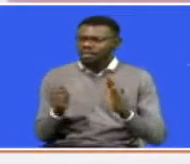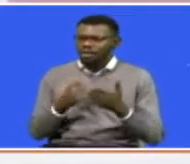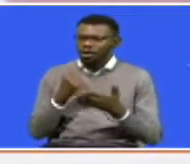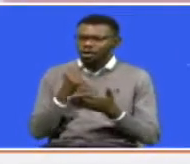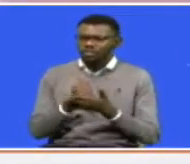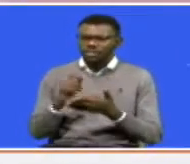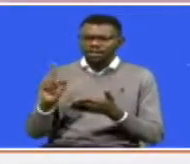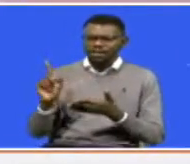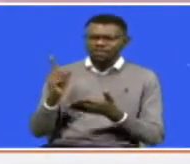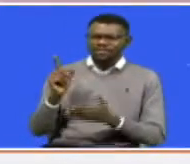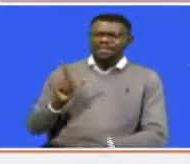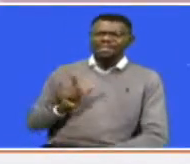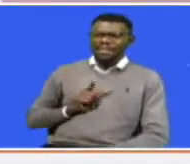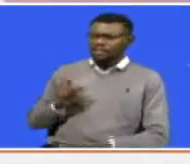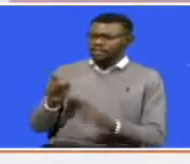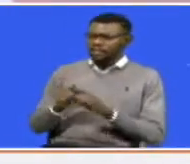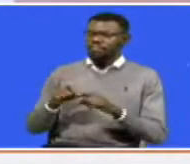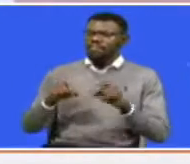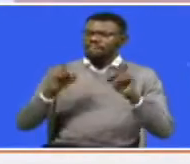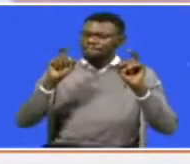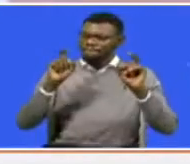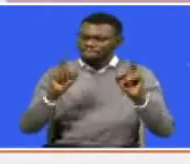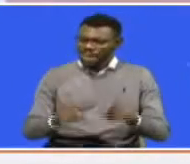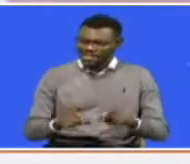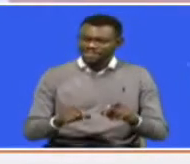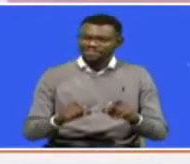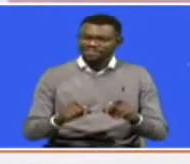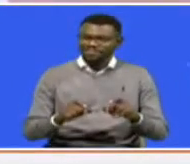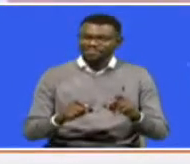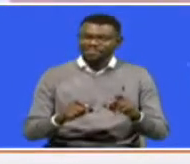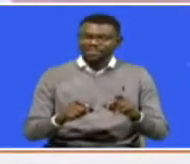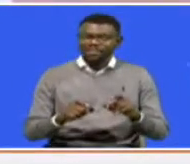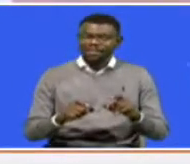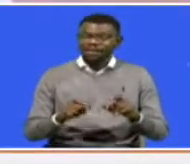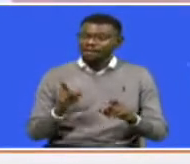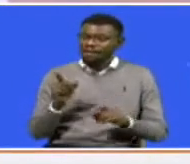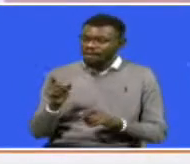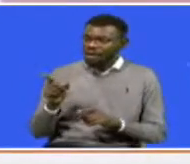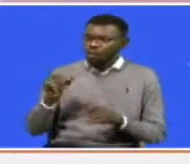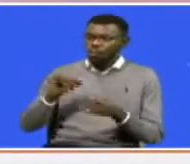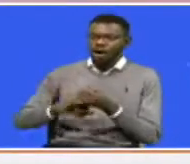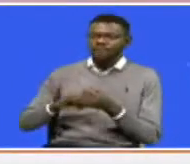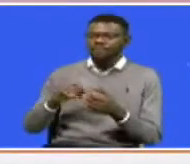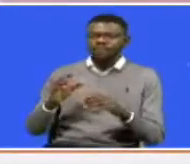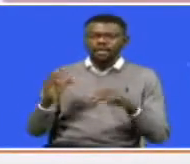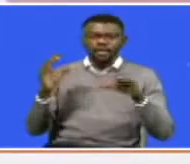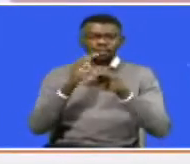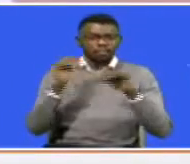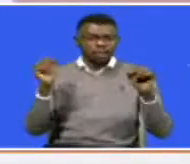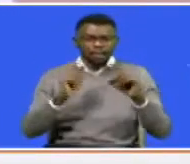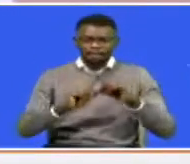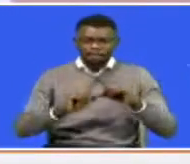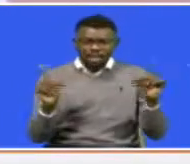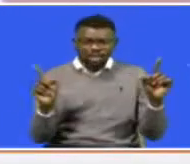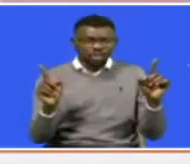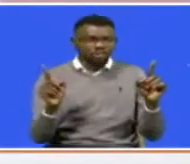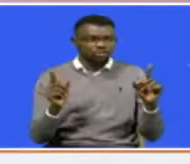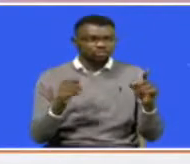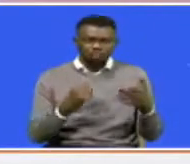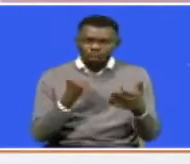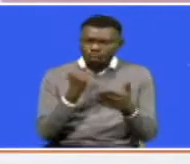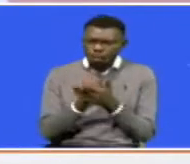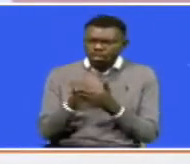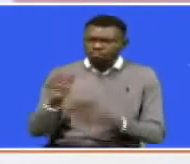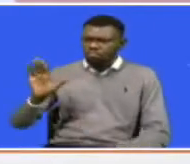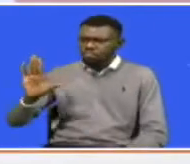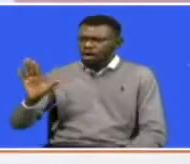first lady inataikana tuwe ni afisi ya mke wa rais. Wala si kwamba hii ni ofisi